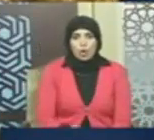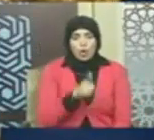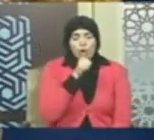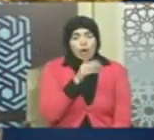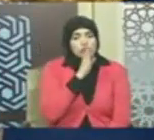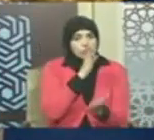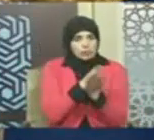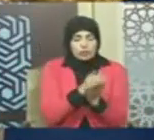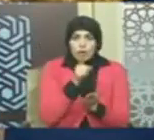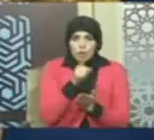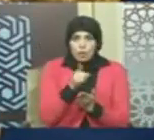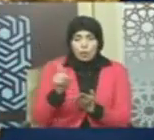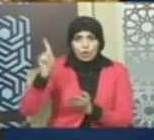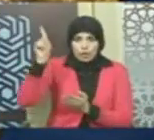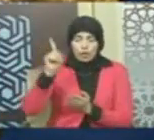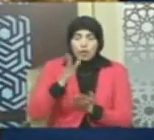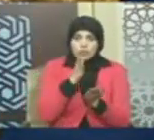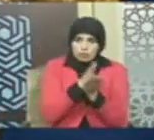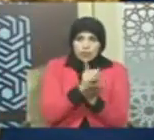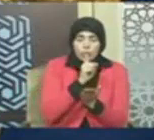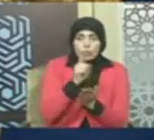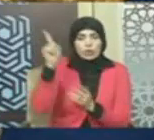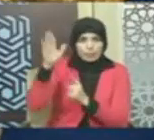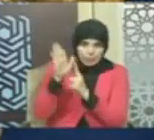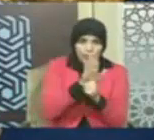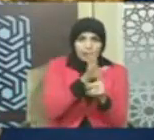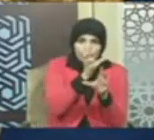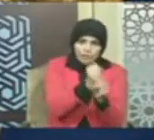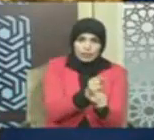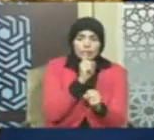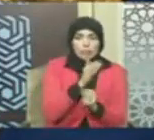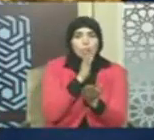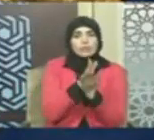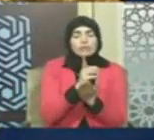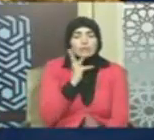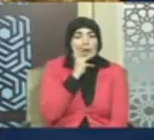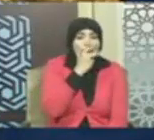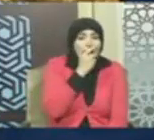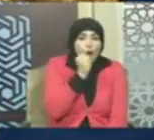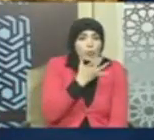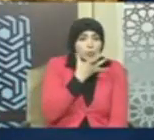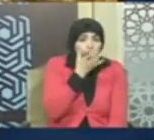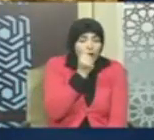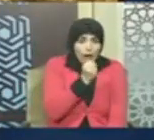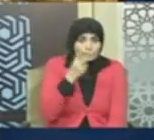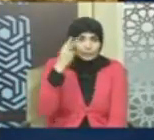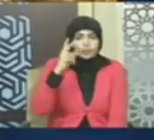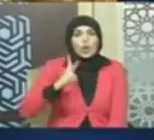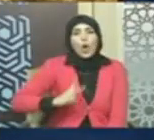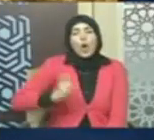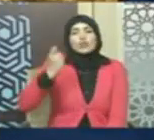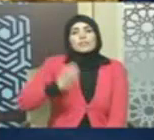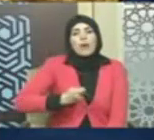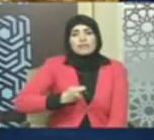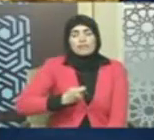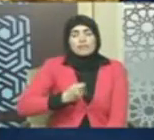صدقوا الله فصدقهم، وأصدقهم حياء عثمان.